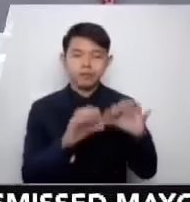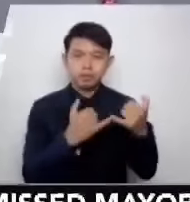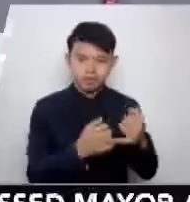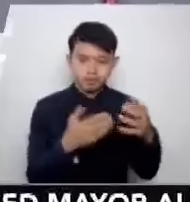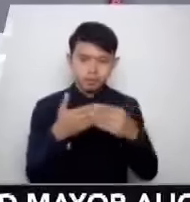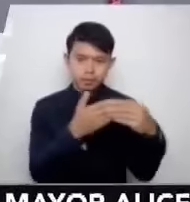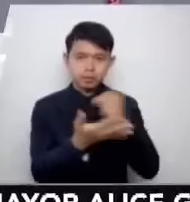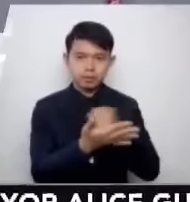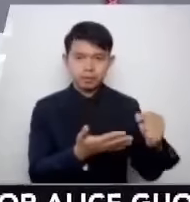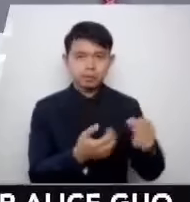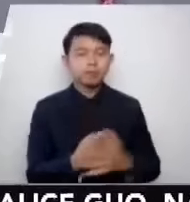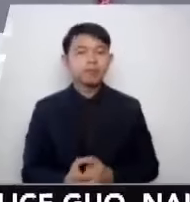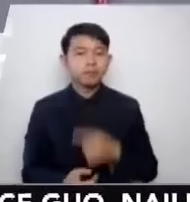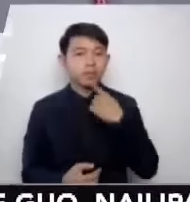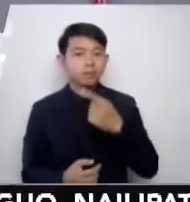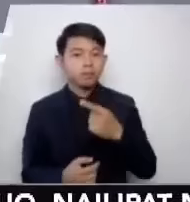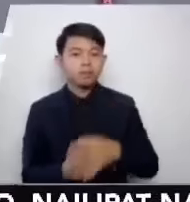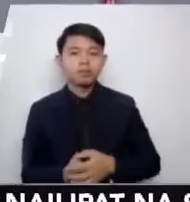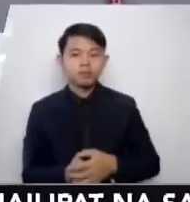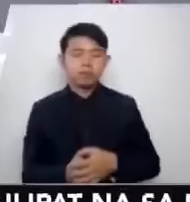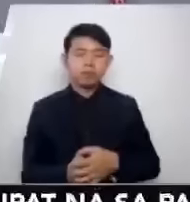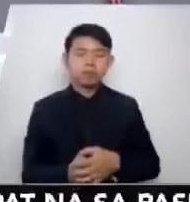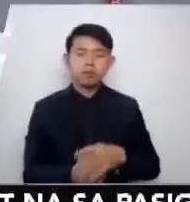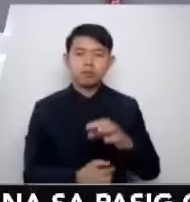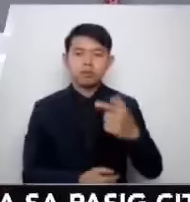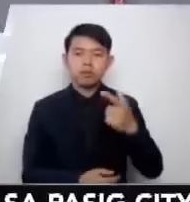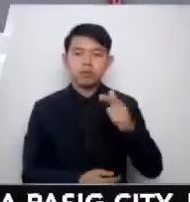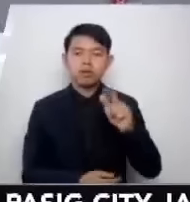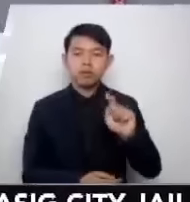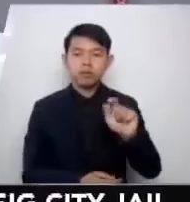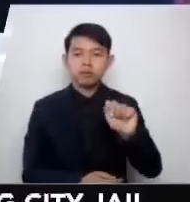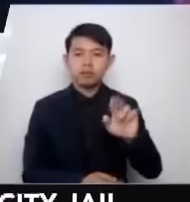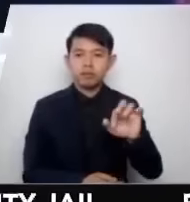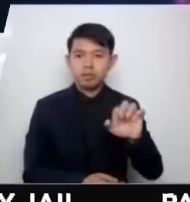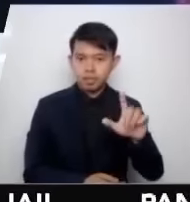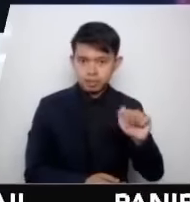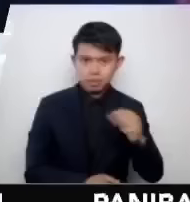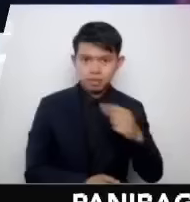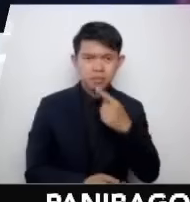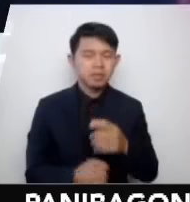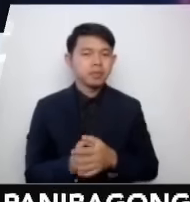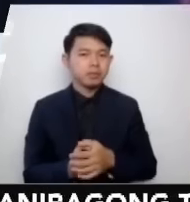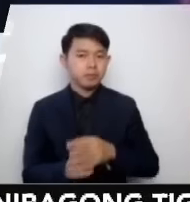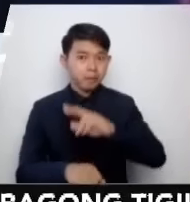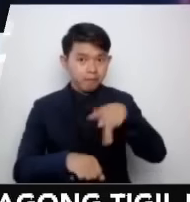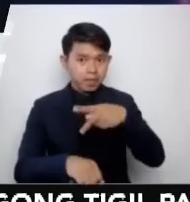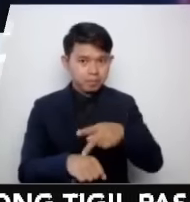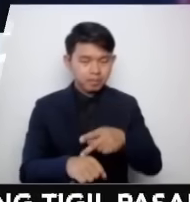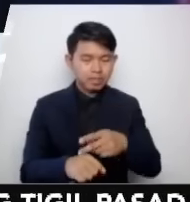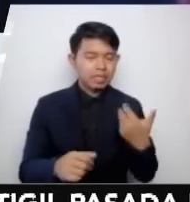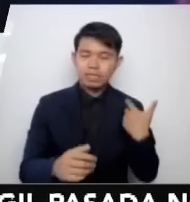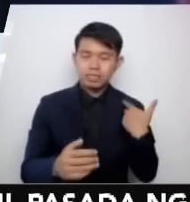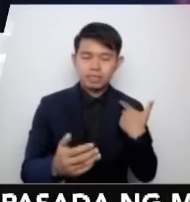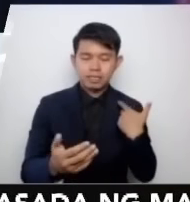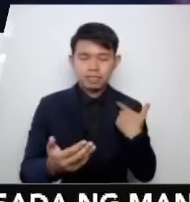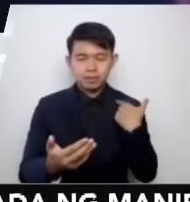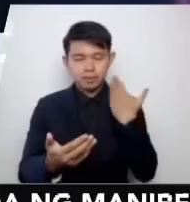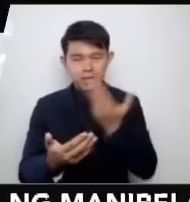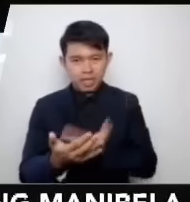na si Florencio Gozon Tariela, malayo pa rito ang Pilipinas pero tinatahak na ng bansa ang tamang